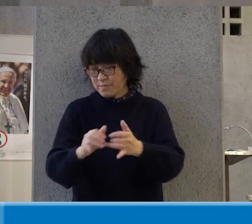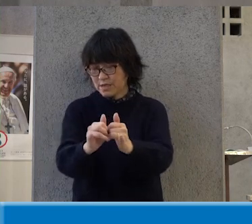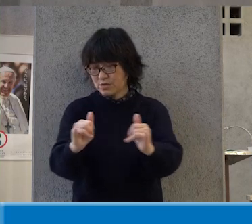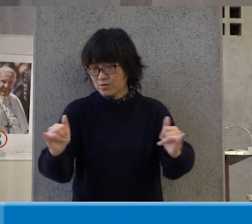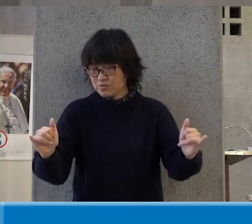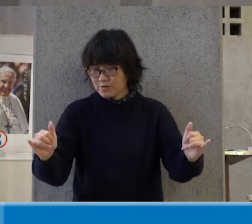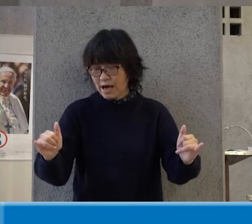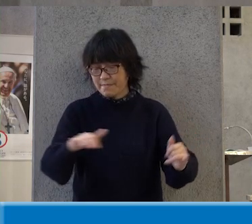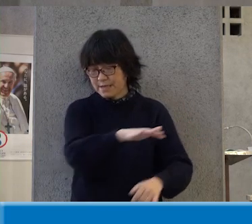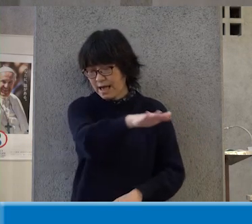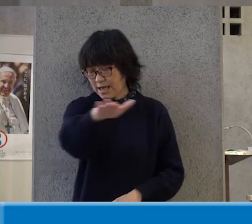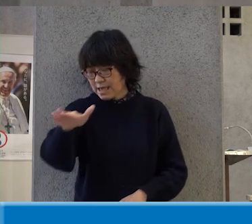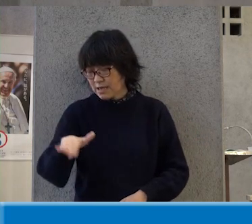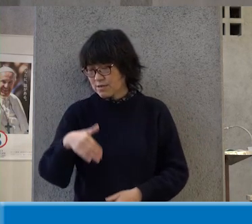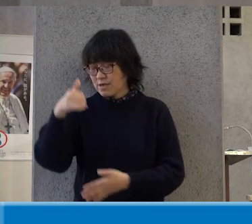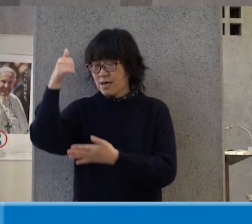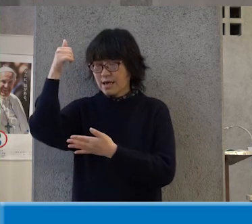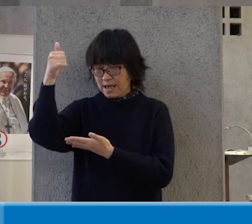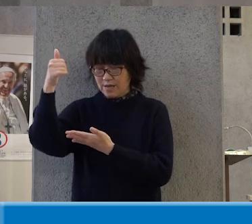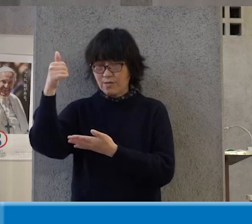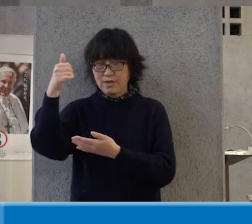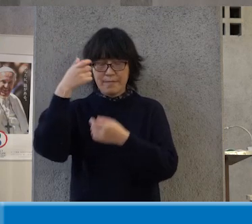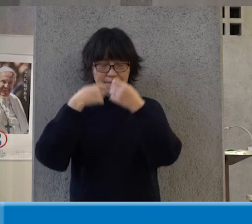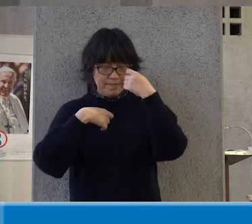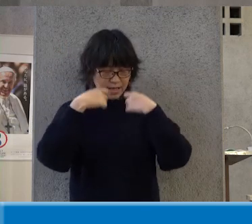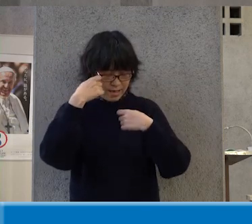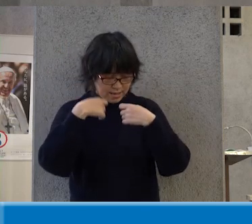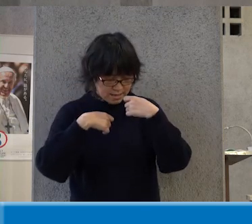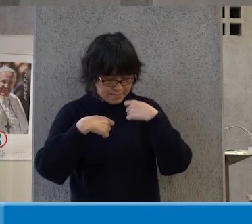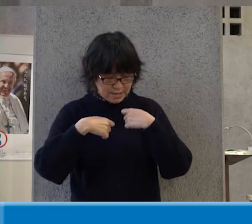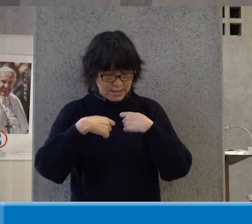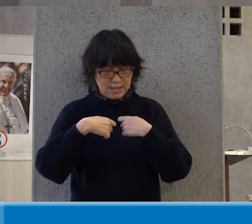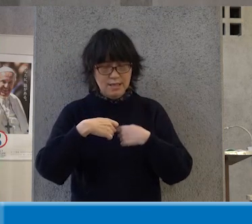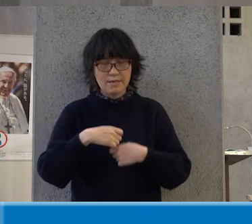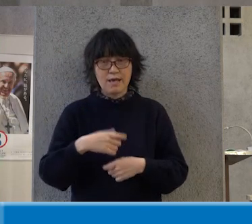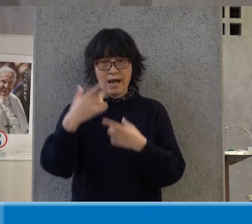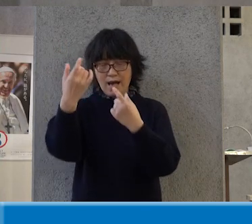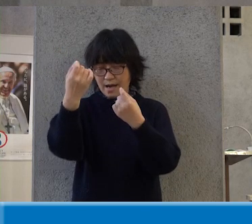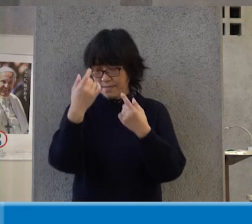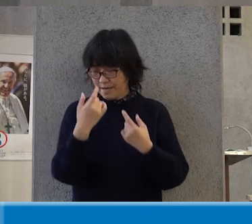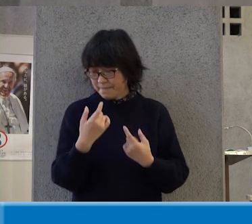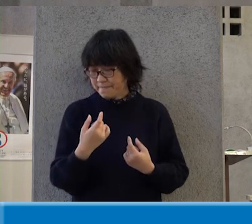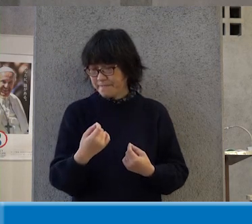皆、彼のために嘆き悲しむ。しかり、アーメン。